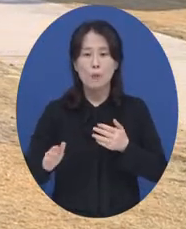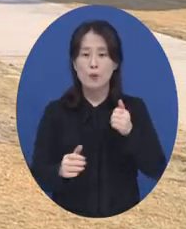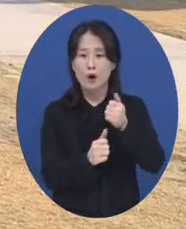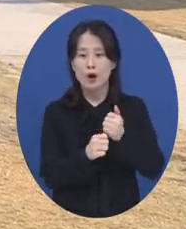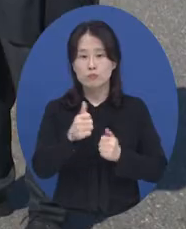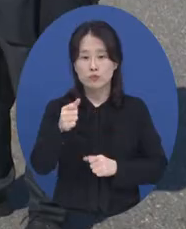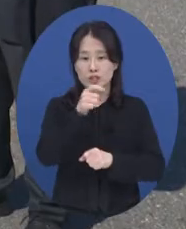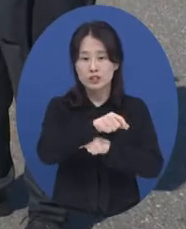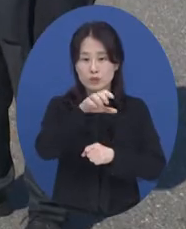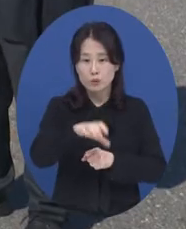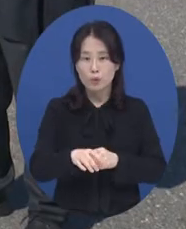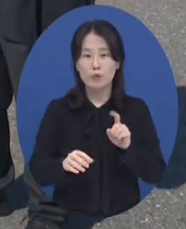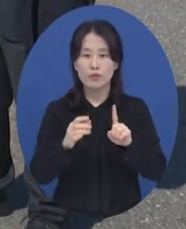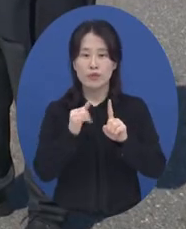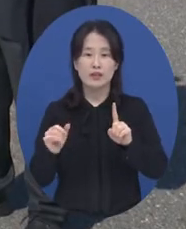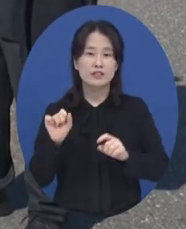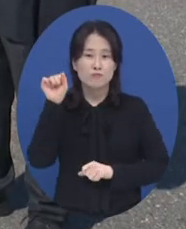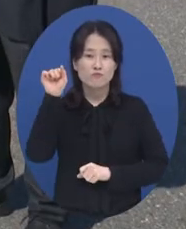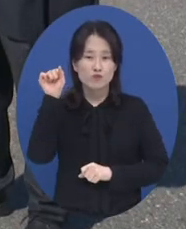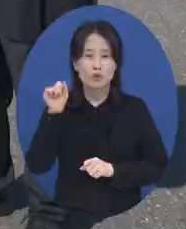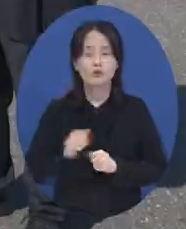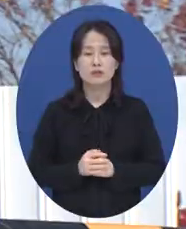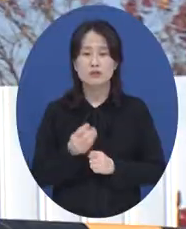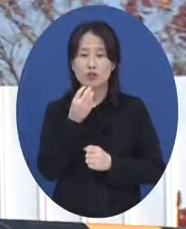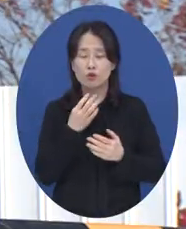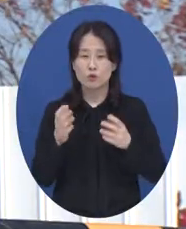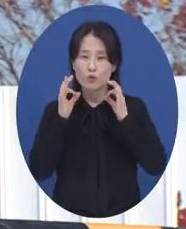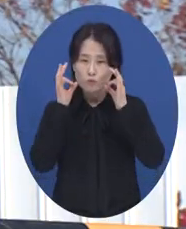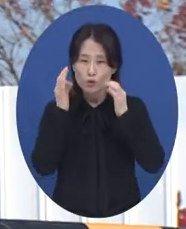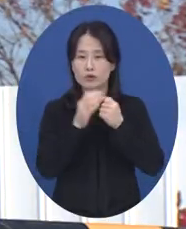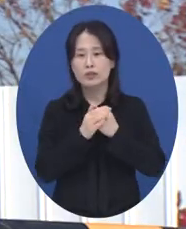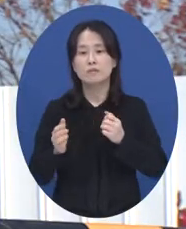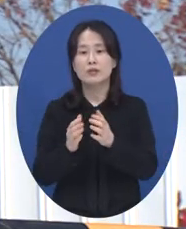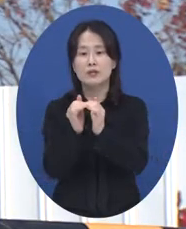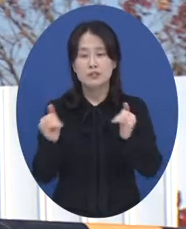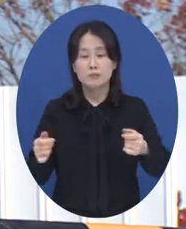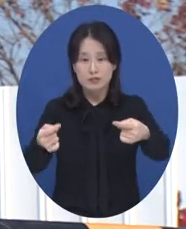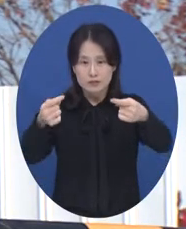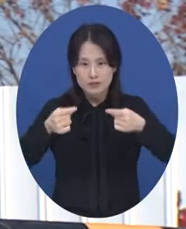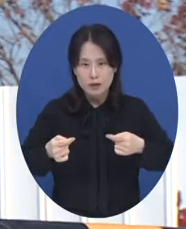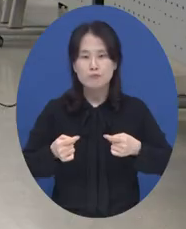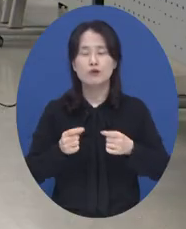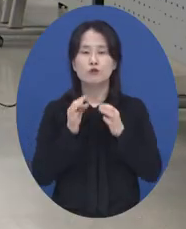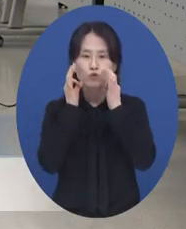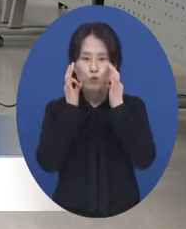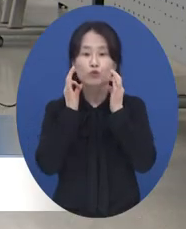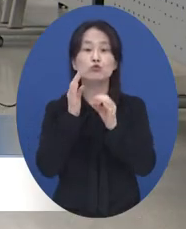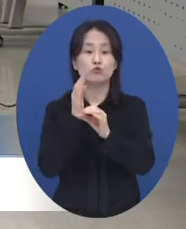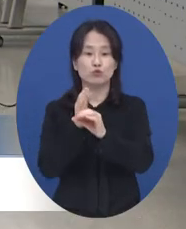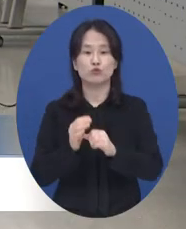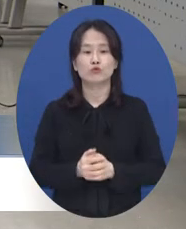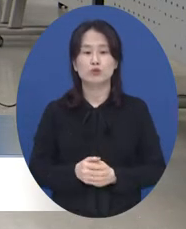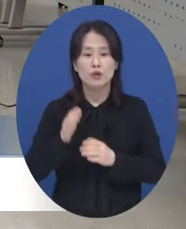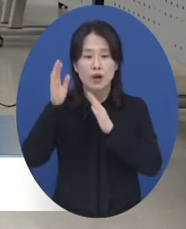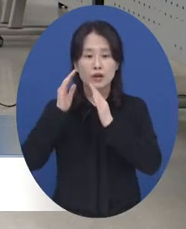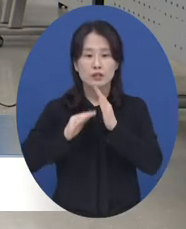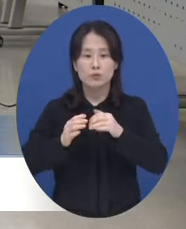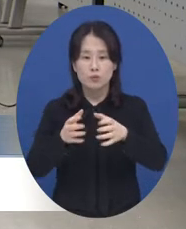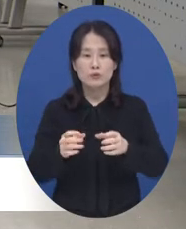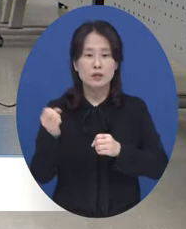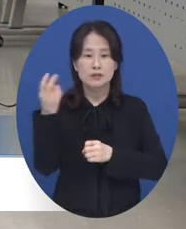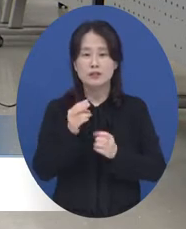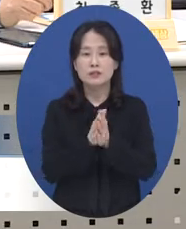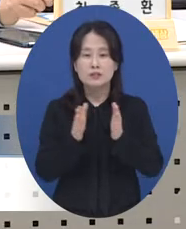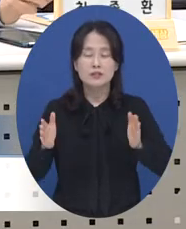집무실 설치와 1인 시위 등 경기도의 노력에 시민사회가 화답했습니다. 개성공단 재개 선언을